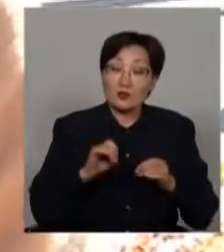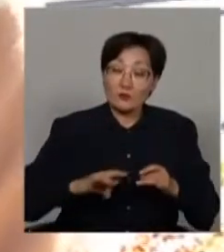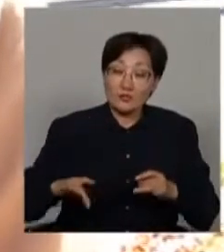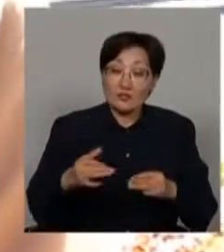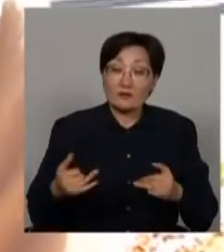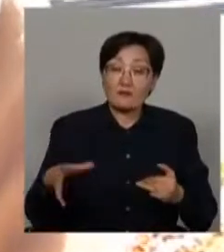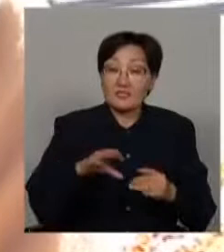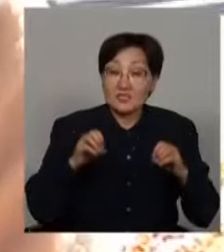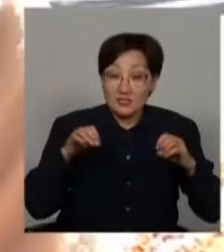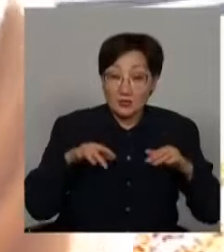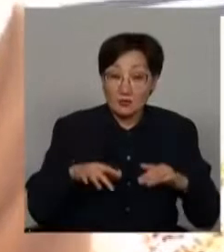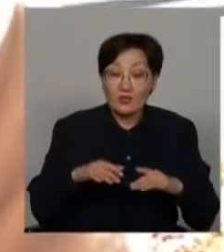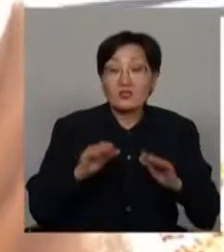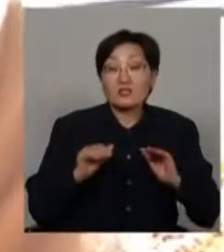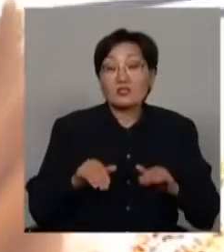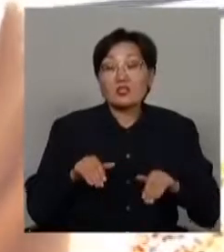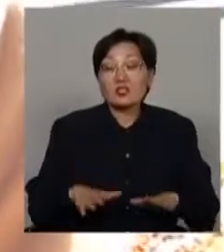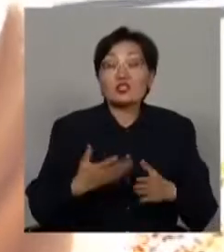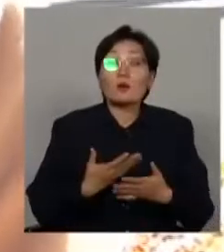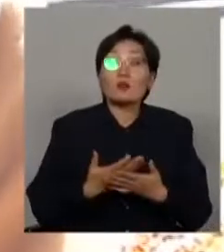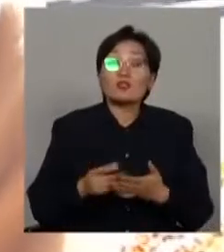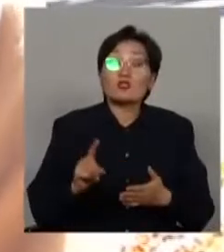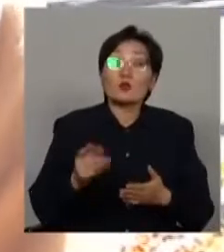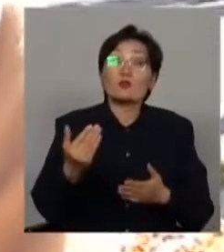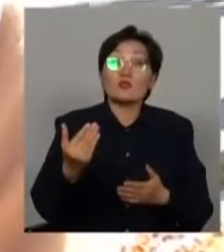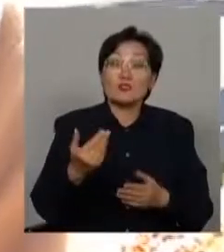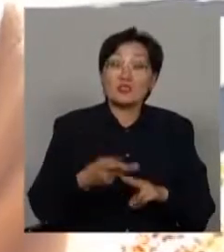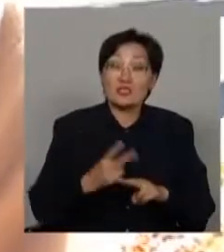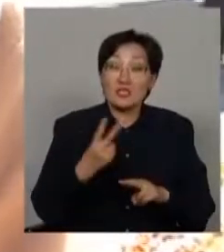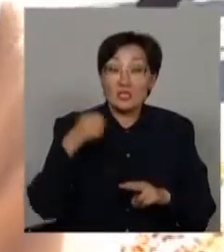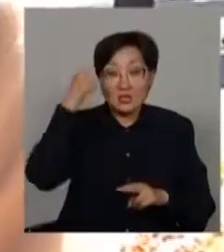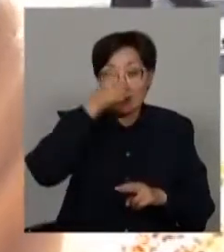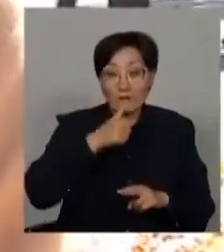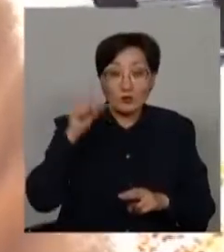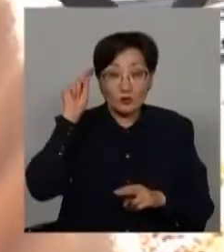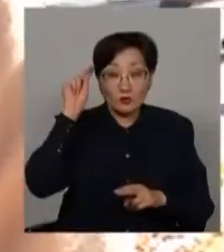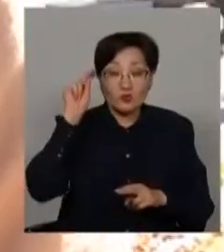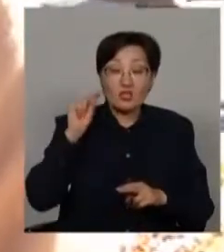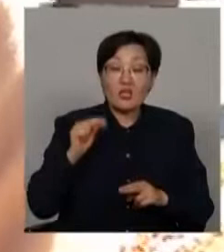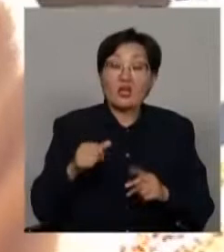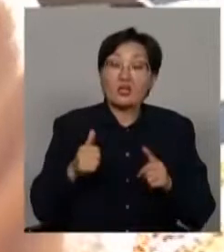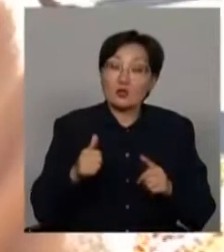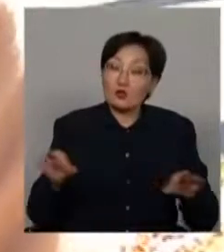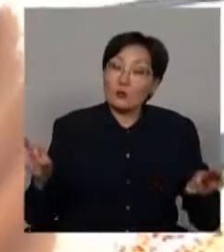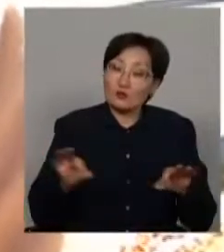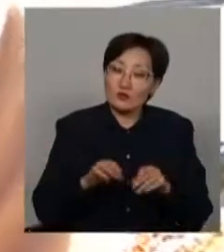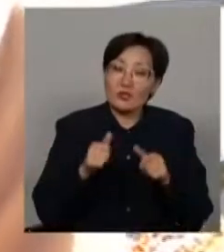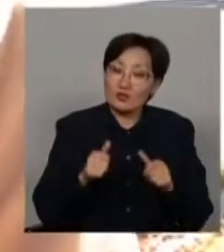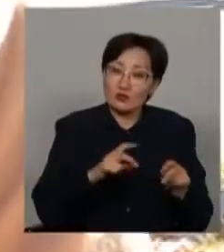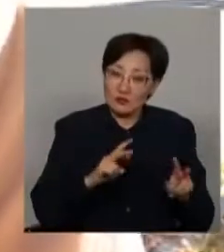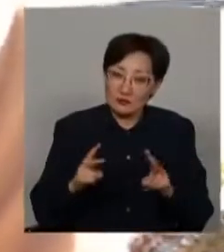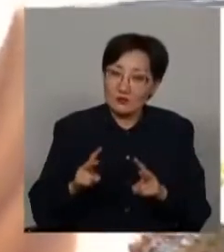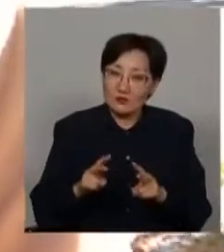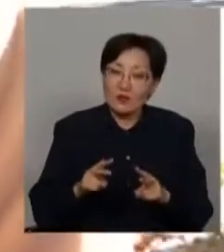всех собрали. Они решили показать, что, чему они за эти два года научились. Хорошо поют, хорошо танцуют,